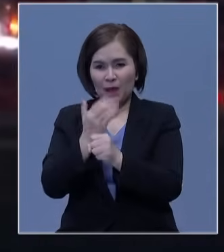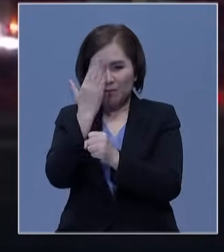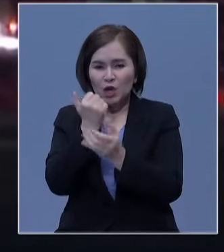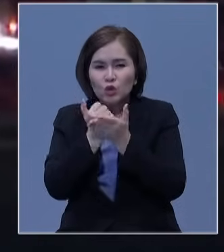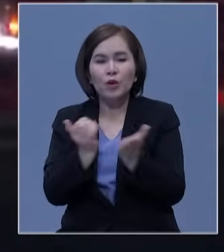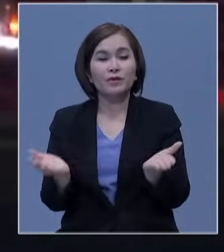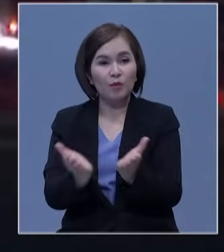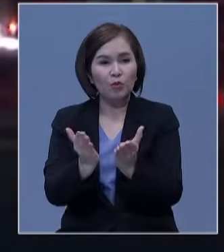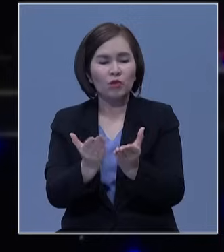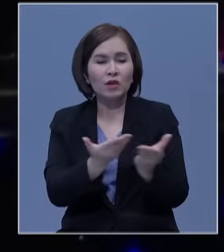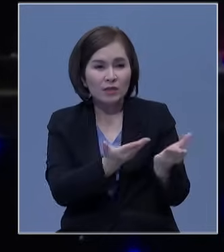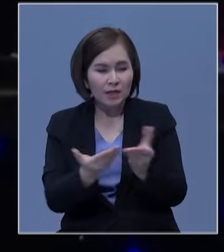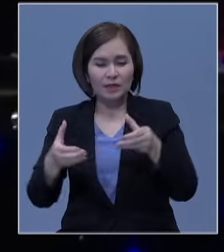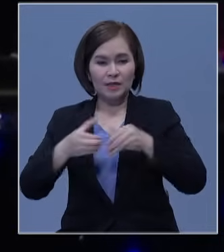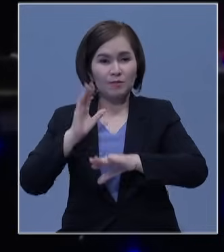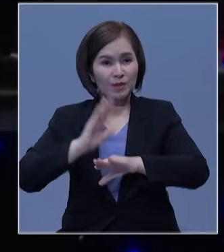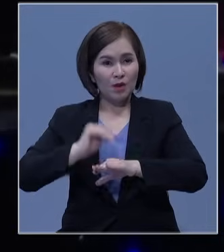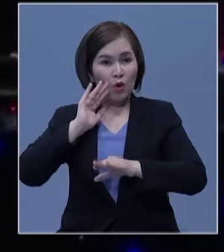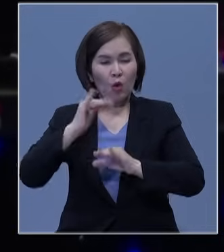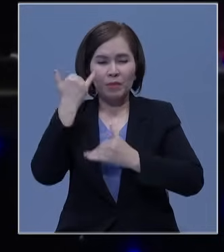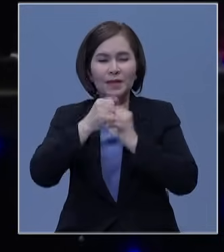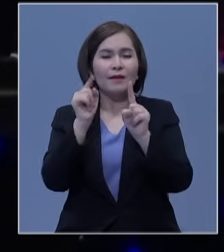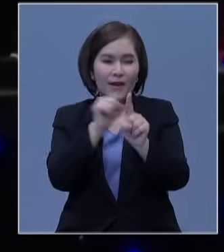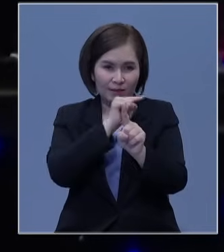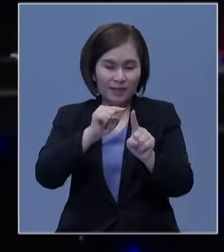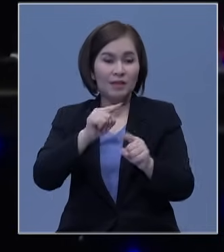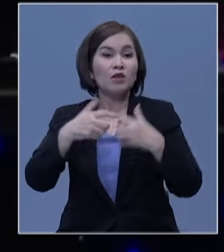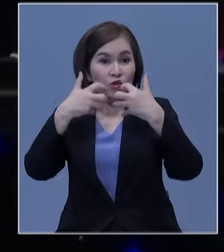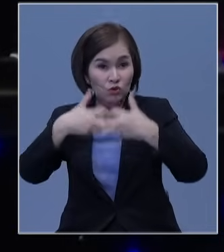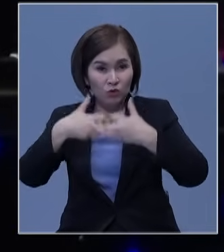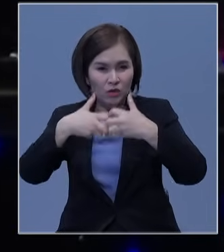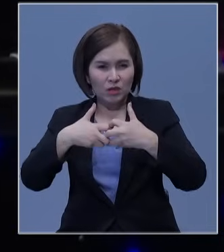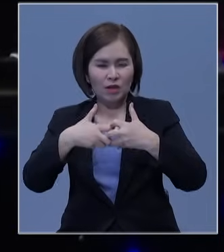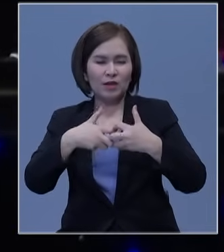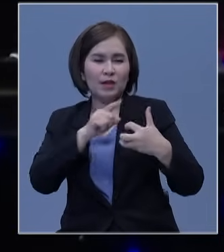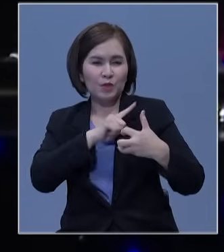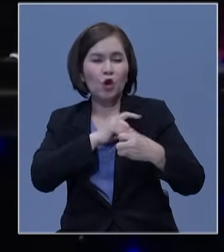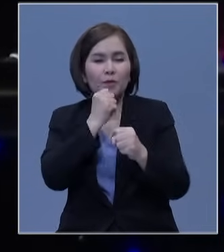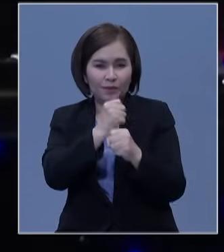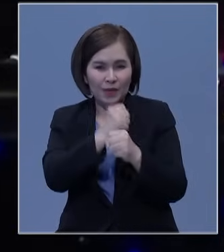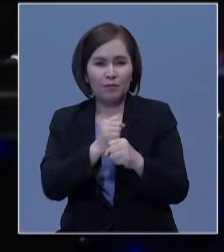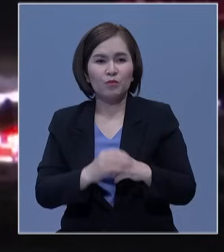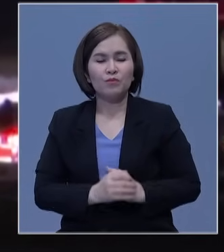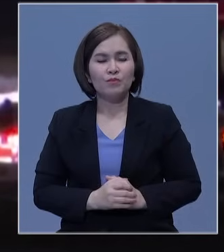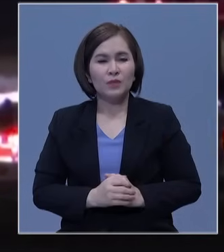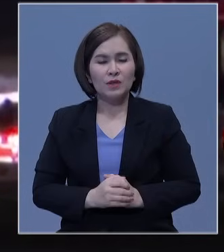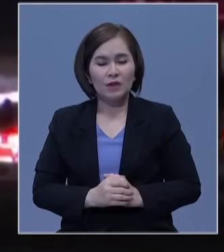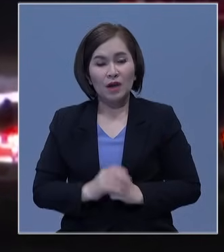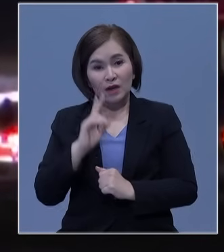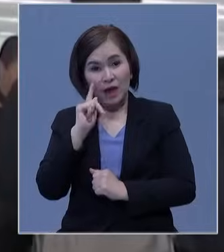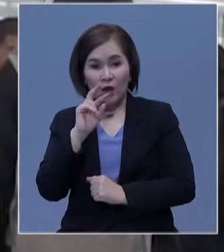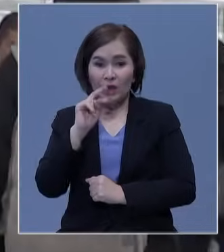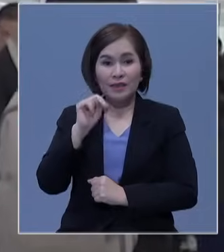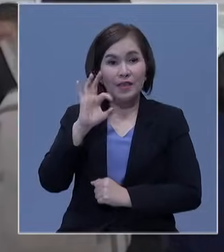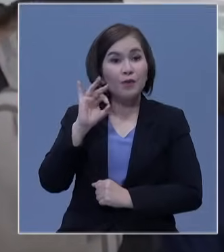มผู้เชี่ยวชาญจากอังกฤษซึ่งเป็นประเทศที่ผลิตเครื่องยนต์ Rolls-Royce นะคะขณะที่สำนักข่าว NHK รายงานอ้างอิงข้อ